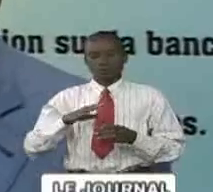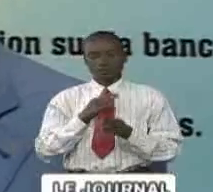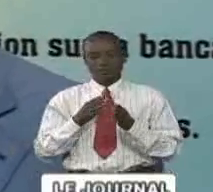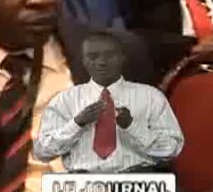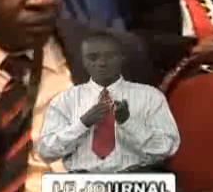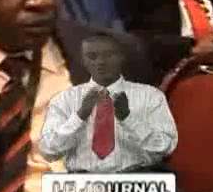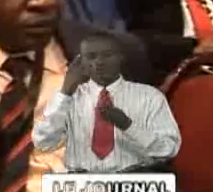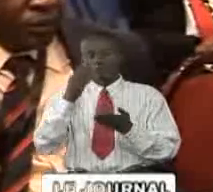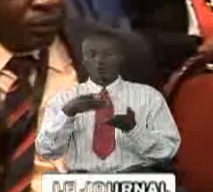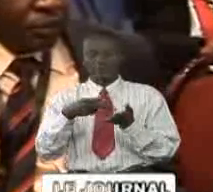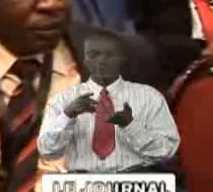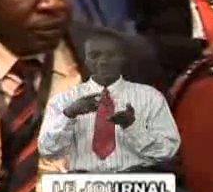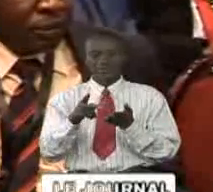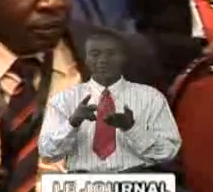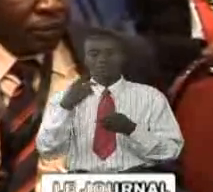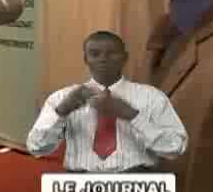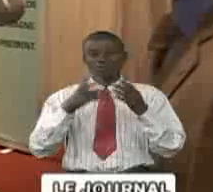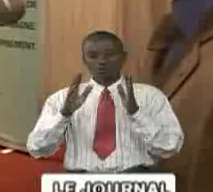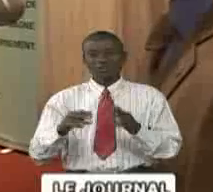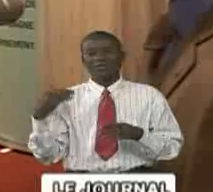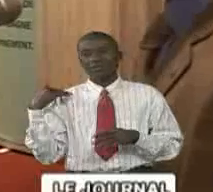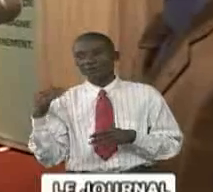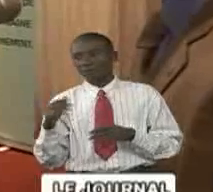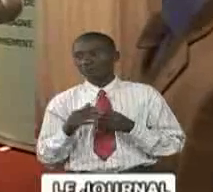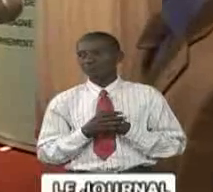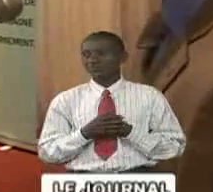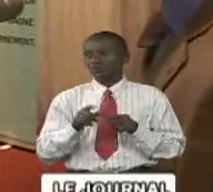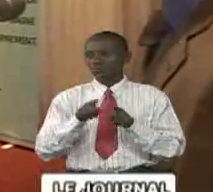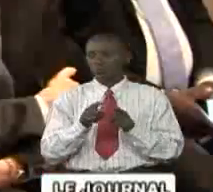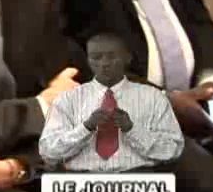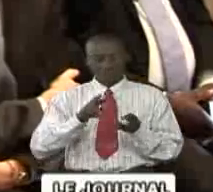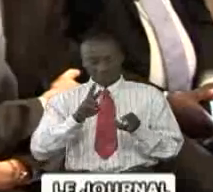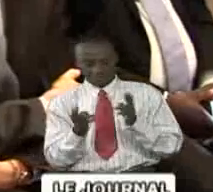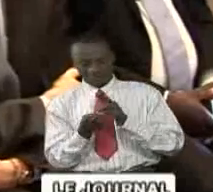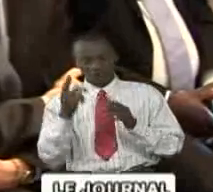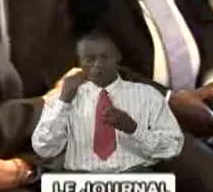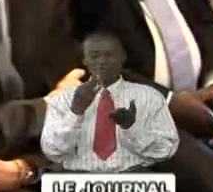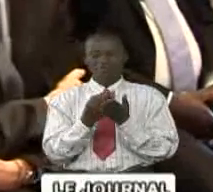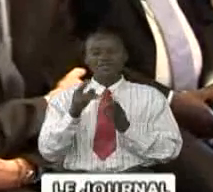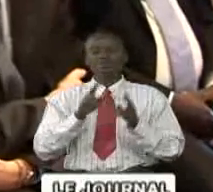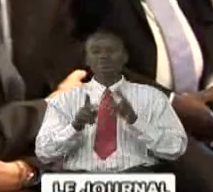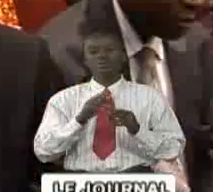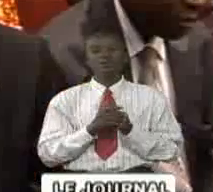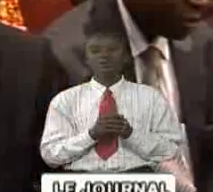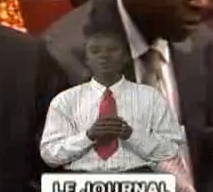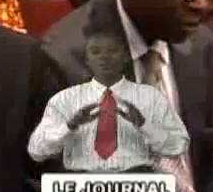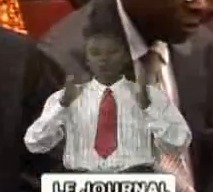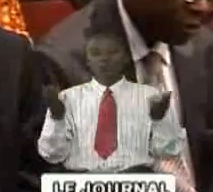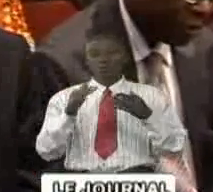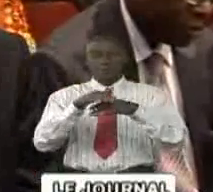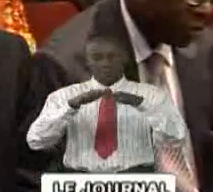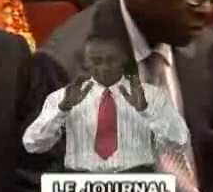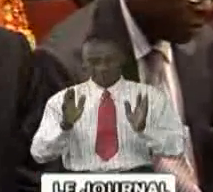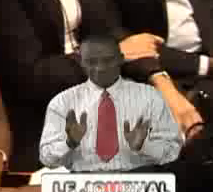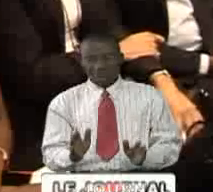fonctionnaires de l'État. Il s'inscrit dans le cadre de la mise en œuvre de la réforme des finances publiques. Les séminaristes ont traité des enjeux et les